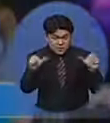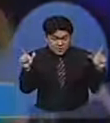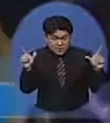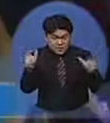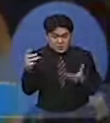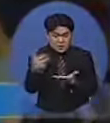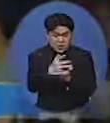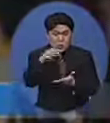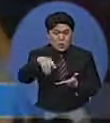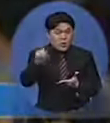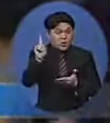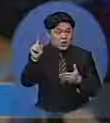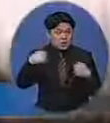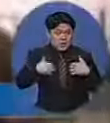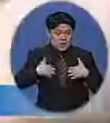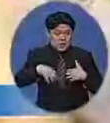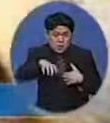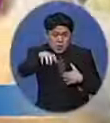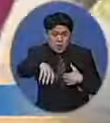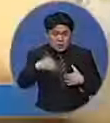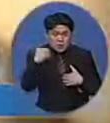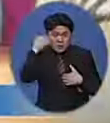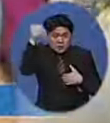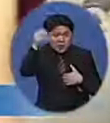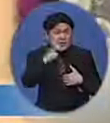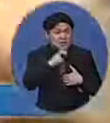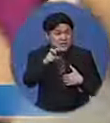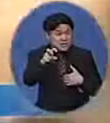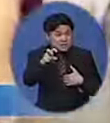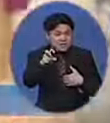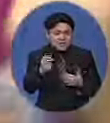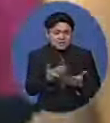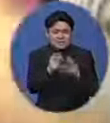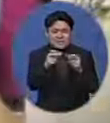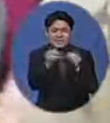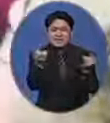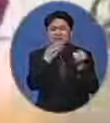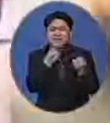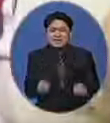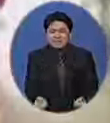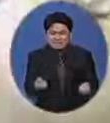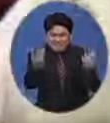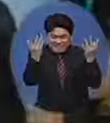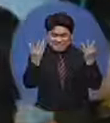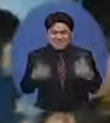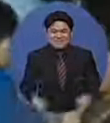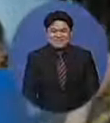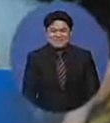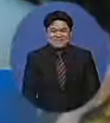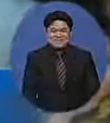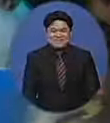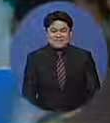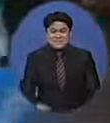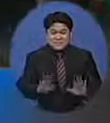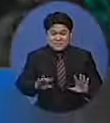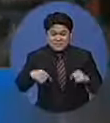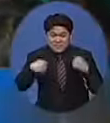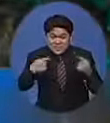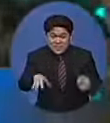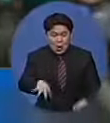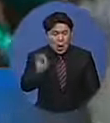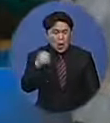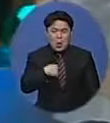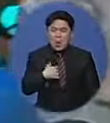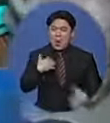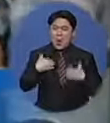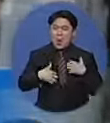클럽. 성인이 된 발달장애인들을 축하하기 위한 자리가 열렸습니다. 클럽에 처음 나왔는데